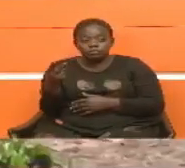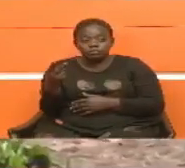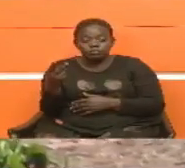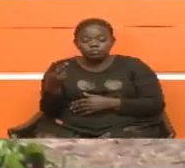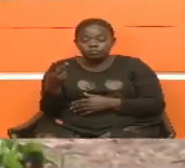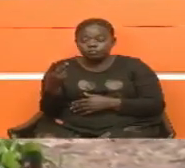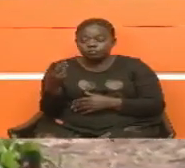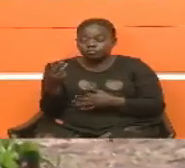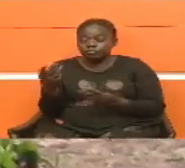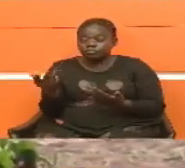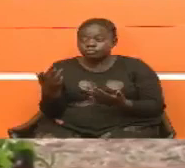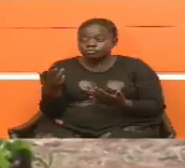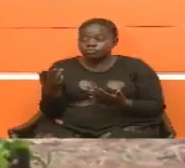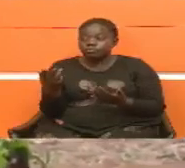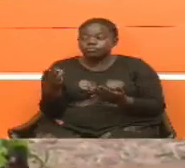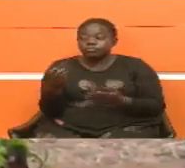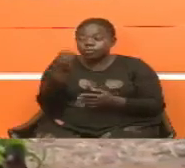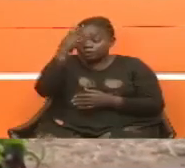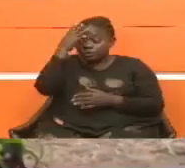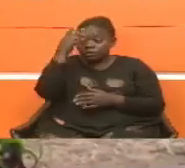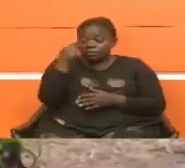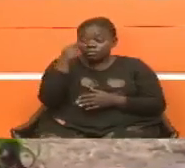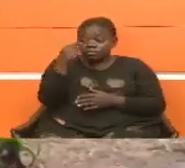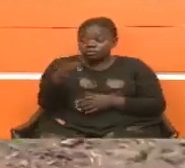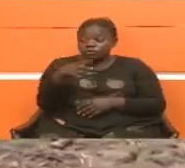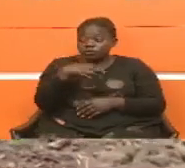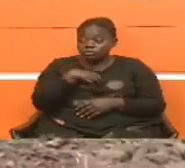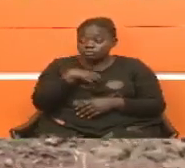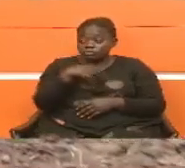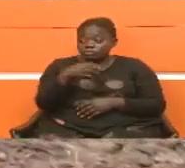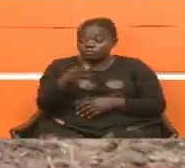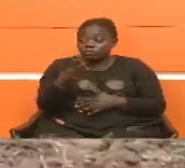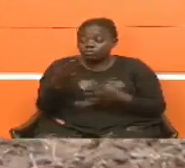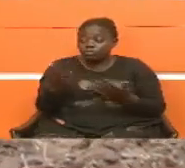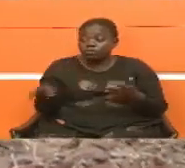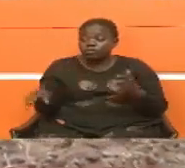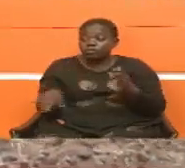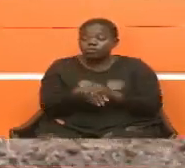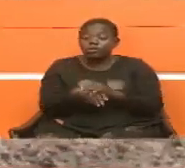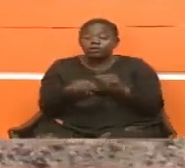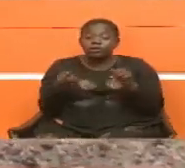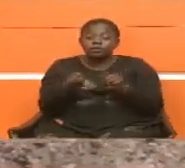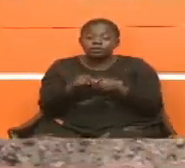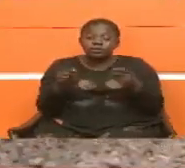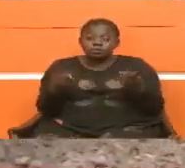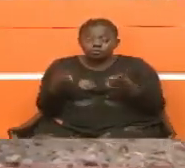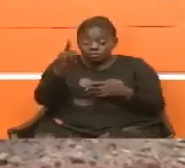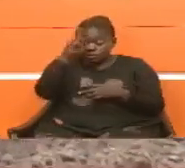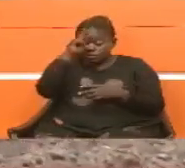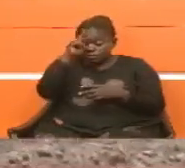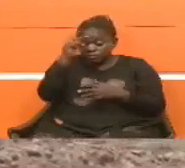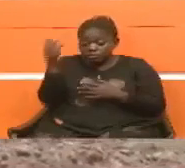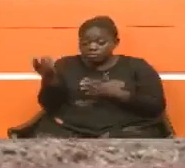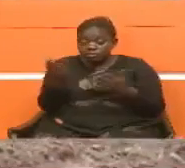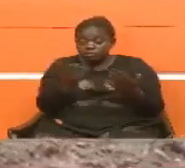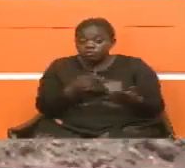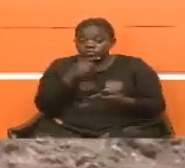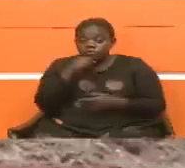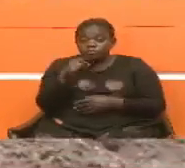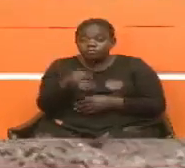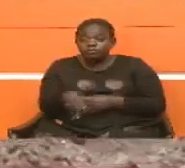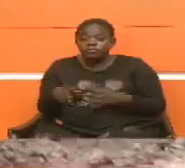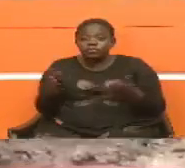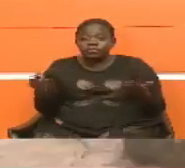ekiddugala. Margaret Lerekya yeewuunyizza okulaba omugagga ono nga bagobaganya so nga naye ku kyalo yajjako ne kitaawe nga